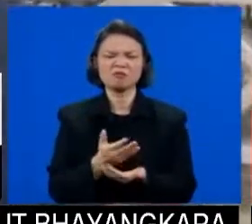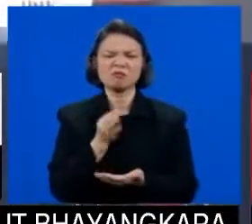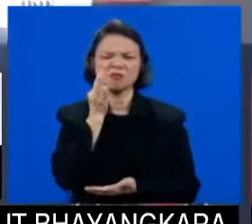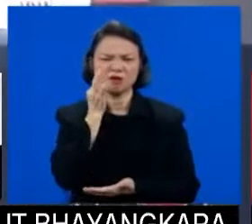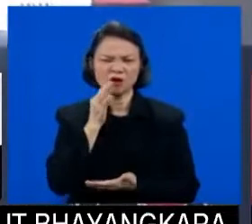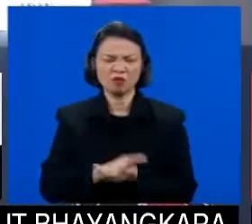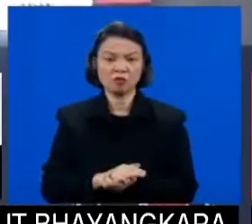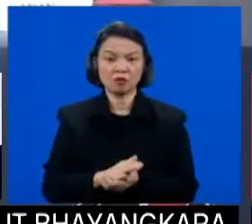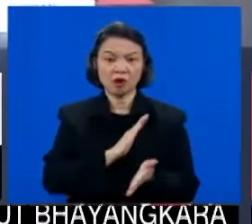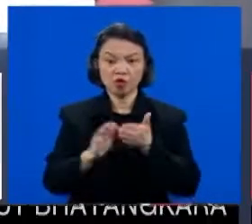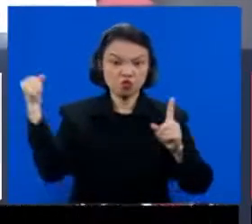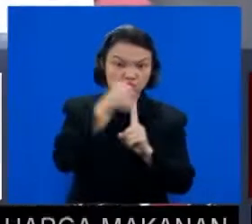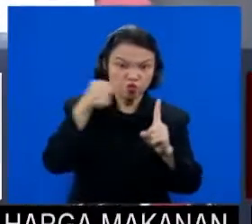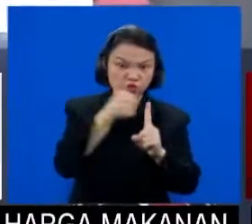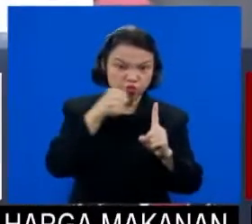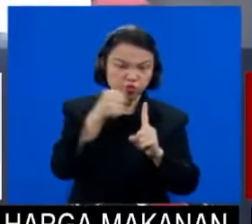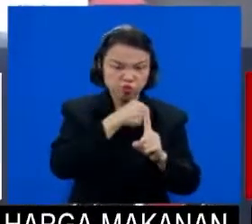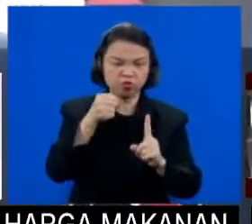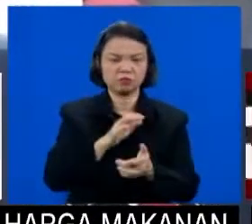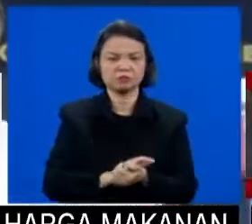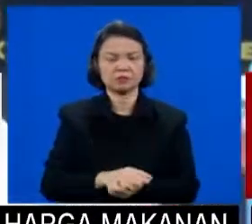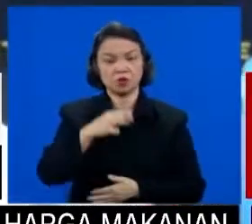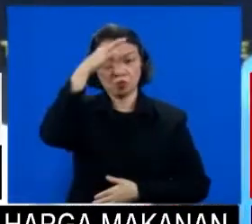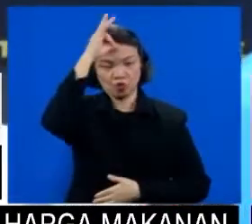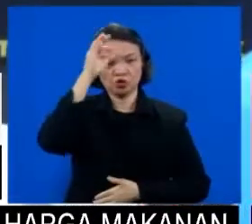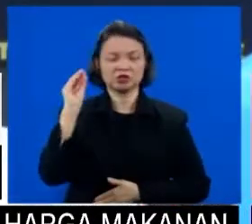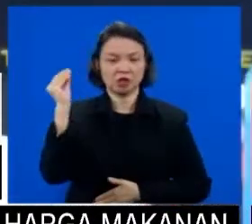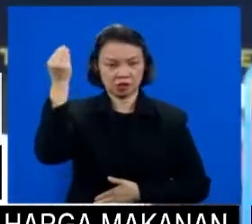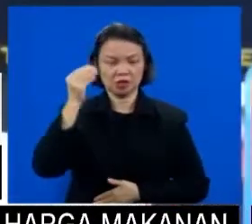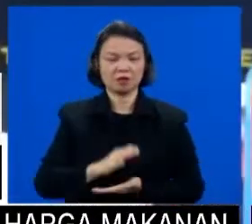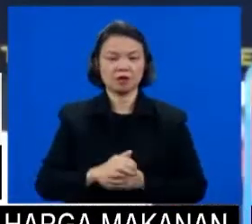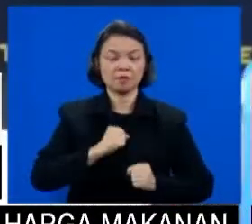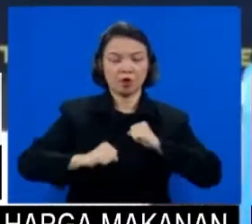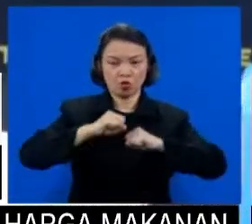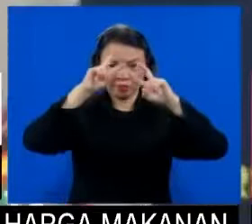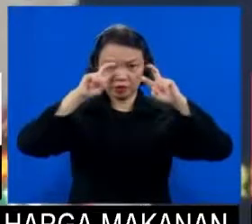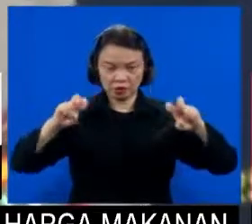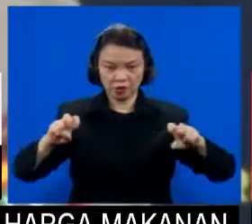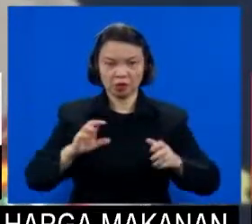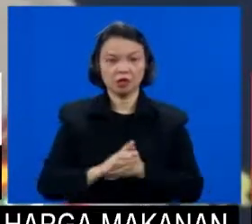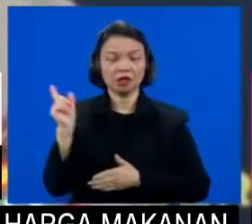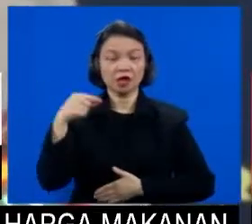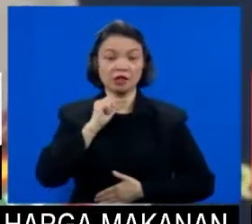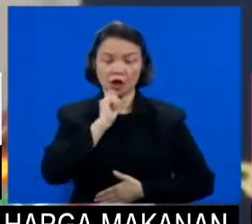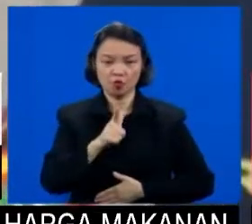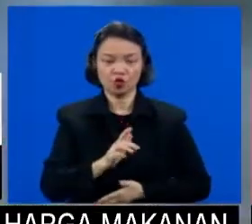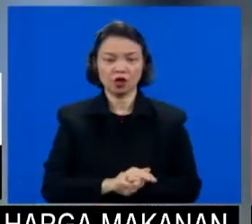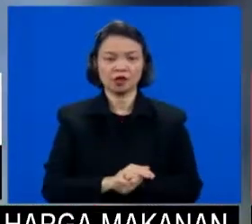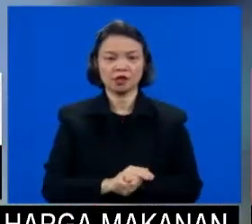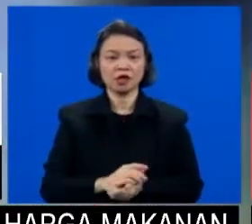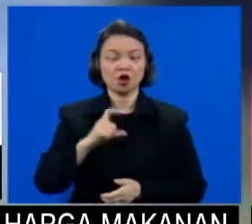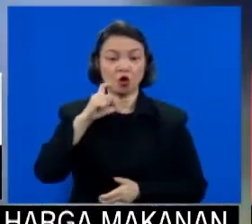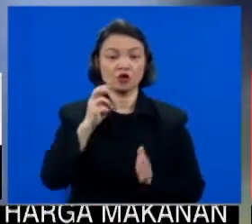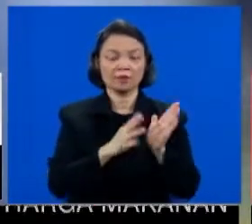mereka. Di Treskrimum Polda Metro Jaya tengah melakukan penyelidikan terkait laporan yang dilayangkan Claudio Martinez pada Sabtu